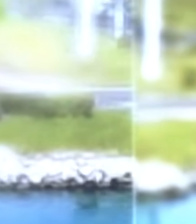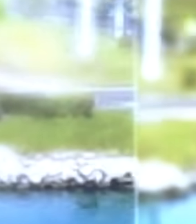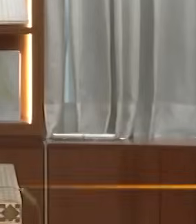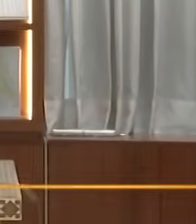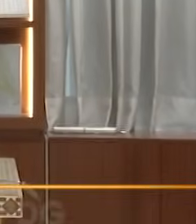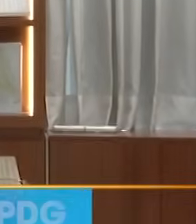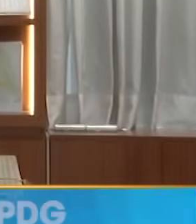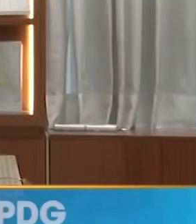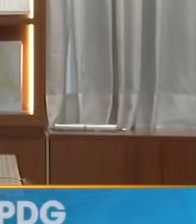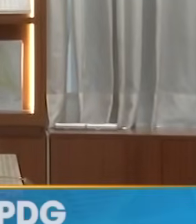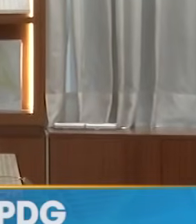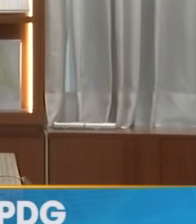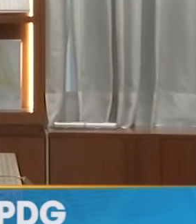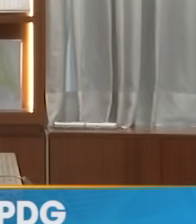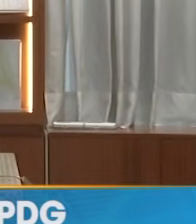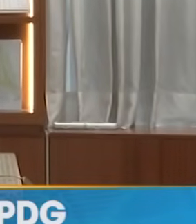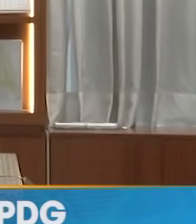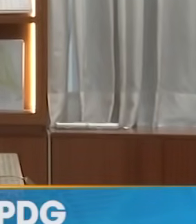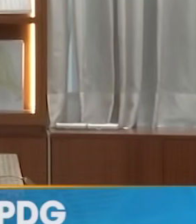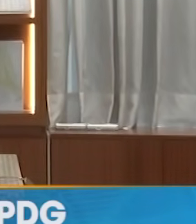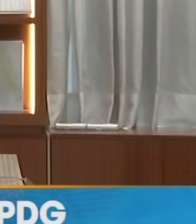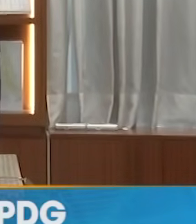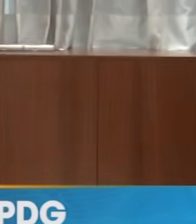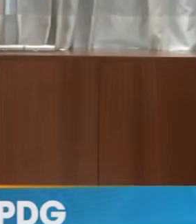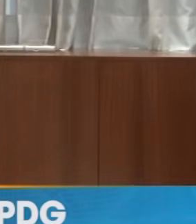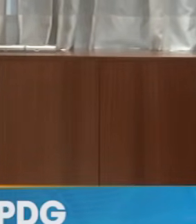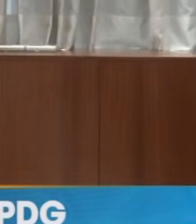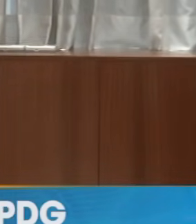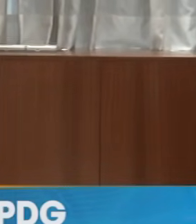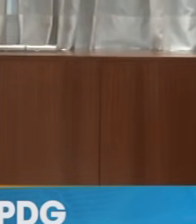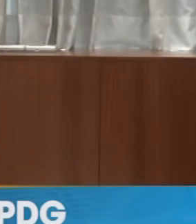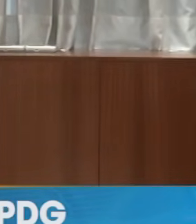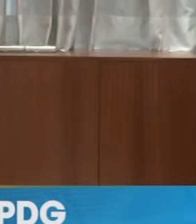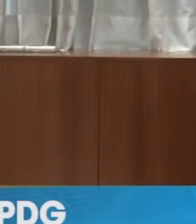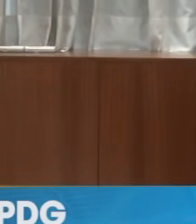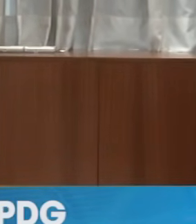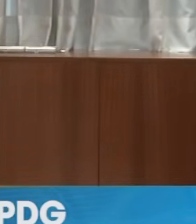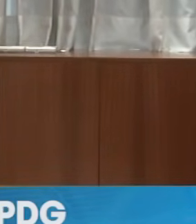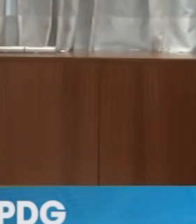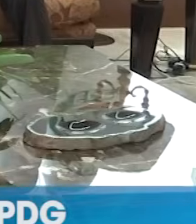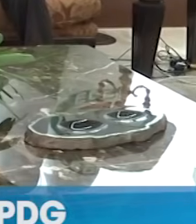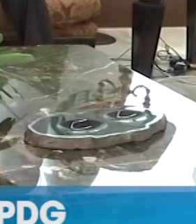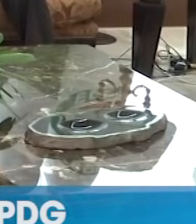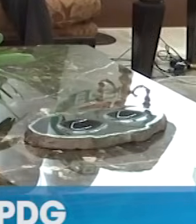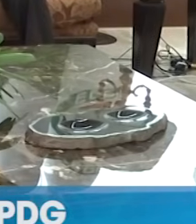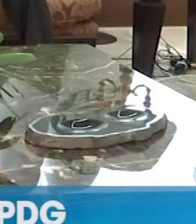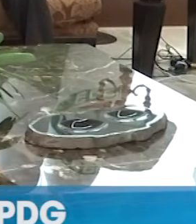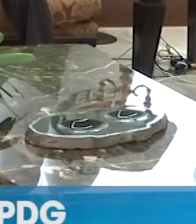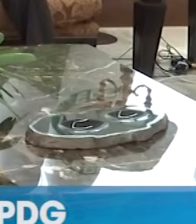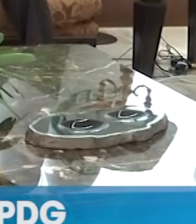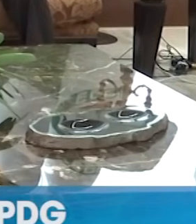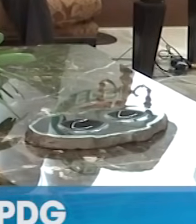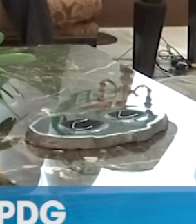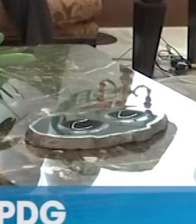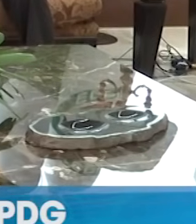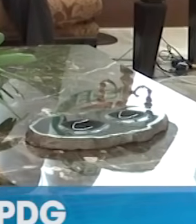journal. Le patron de l'entreprise allemande Gulf Engineering est à Abidjan. Uwe Gulf a été reçu en audience par le chef de l'État, le